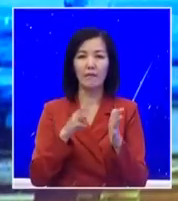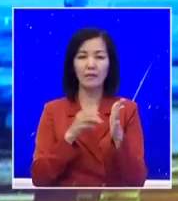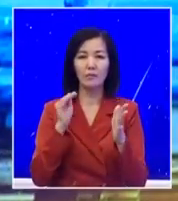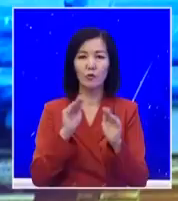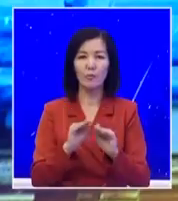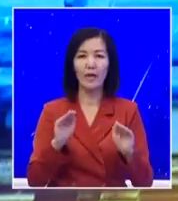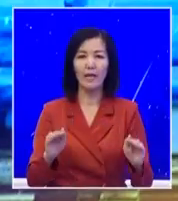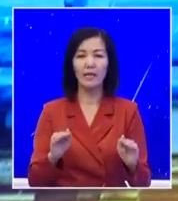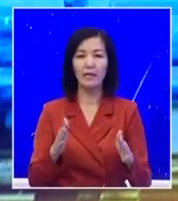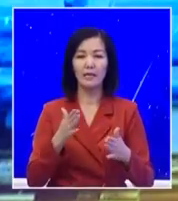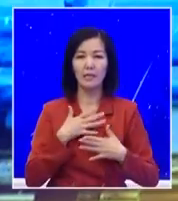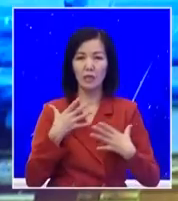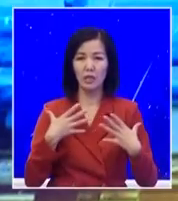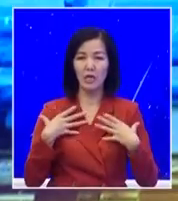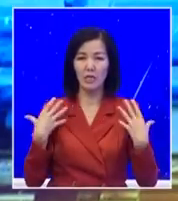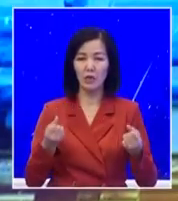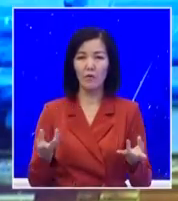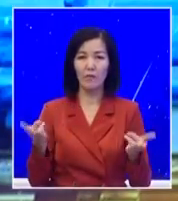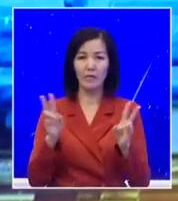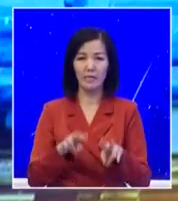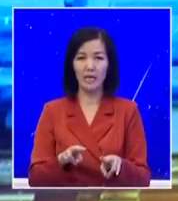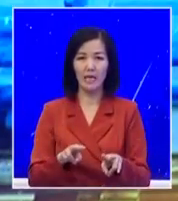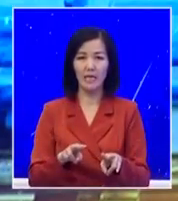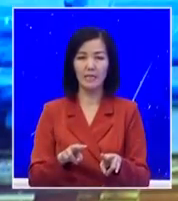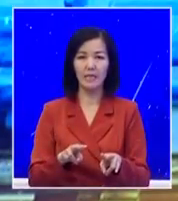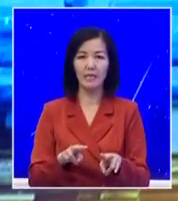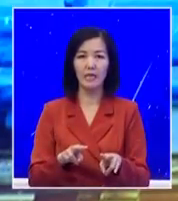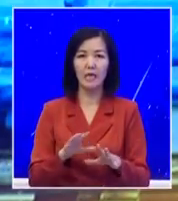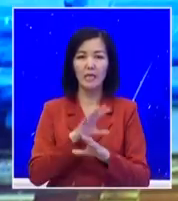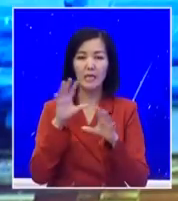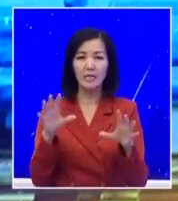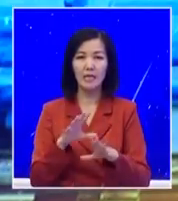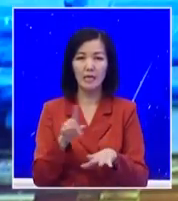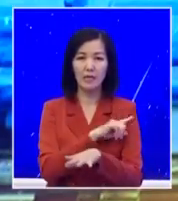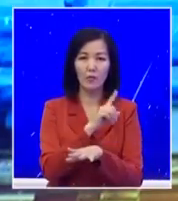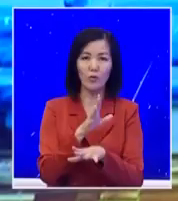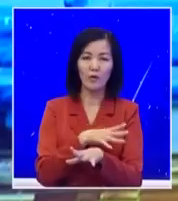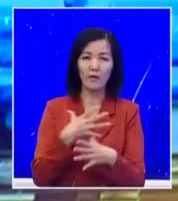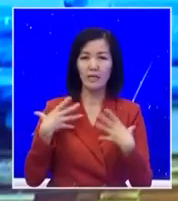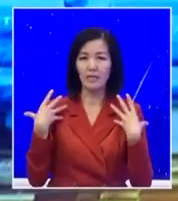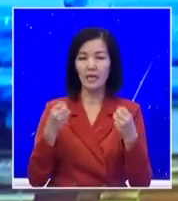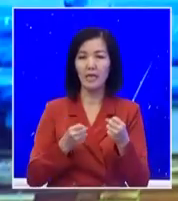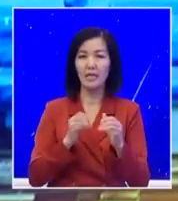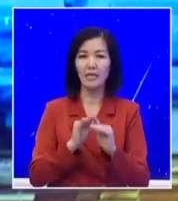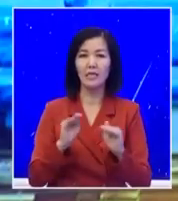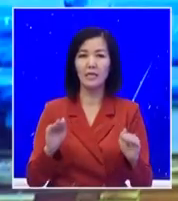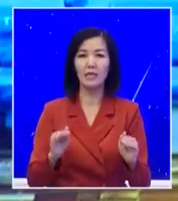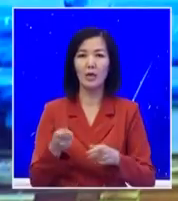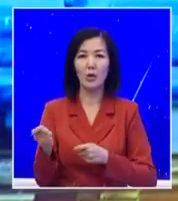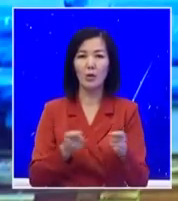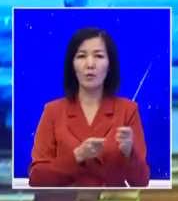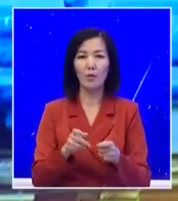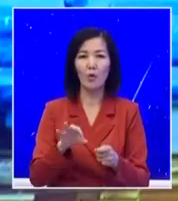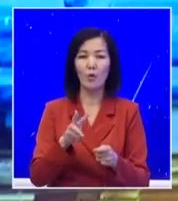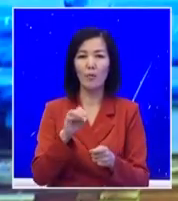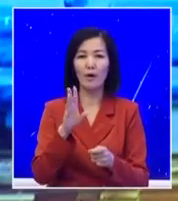800 маленьких пациентов оставались здоровыми. Как борются медики за сохранение и укрепление здоровья подрастающего поколения под руководством Майры